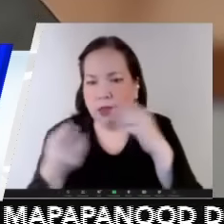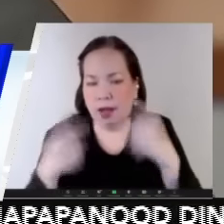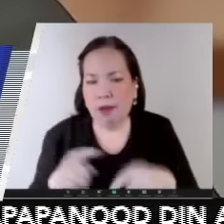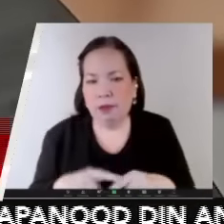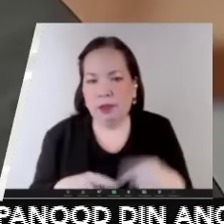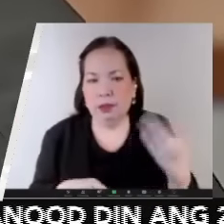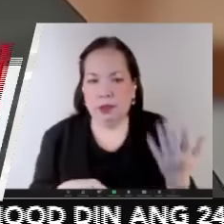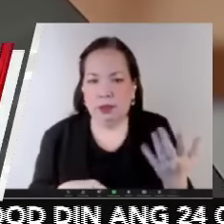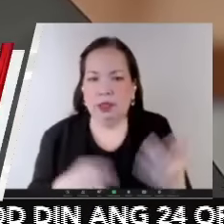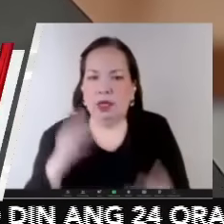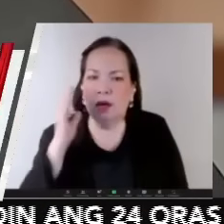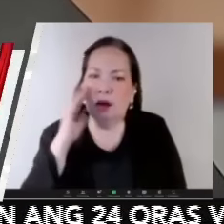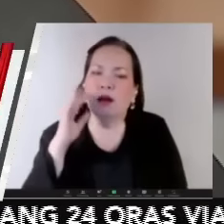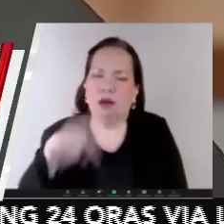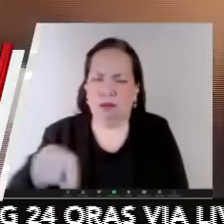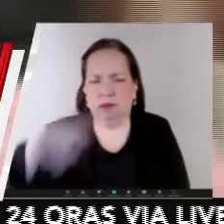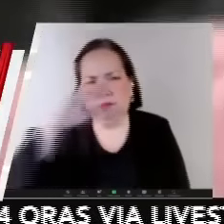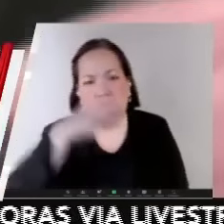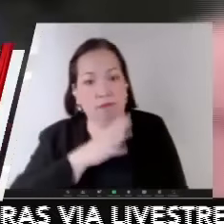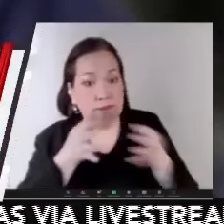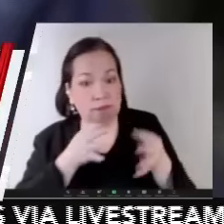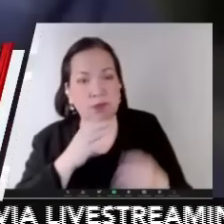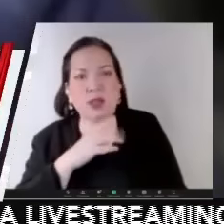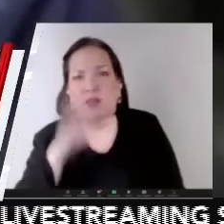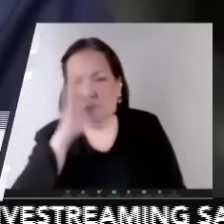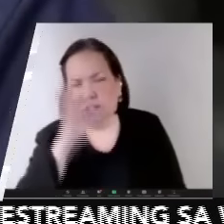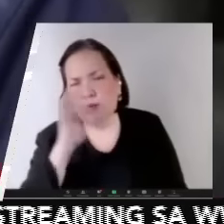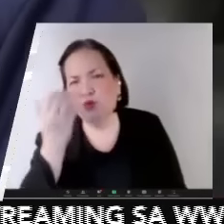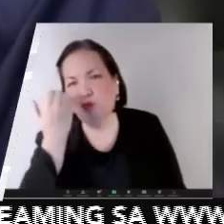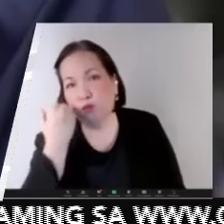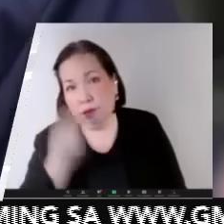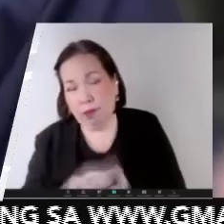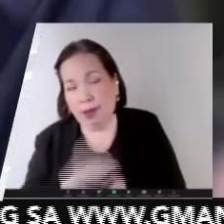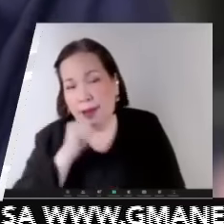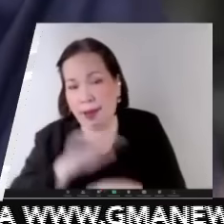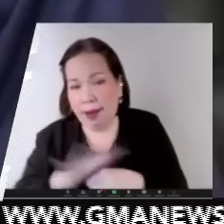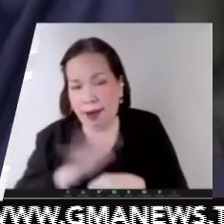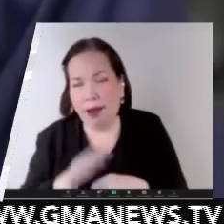kulang sa pera, pero mag-ingat po tayo. Yung mga naging biktima na ito,